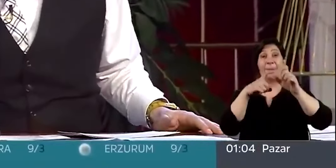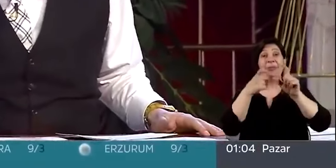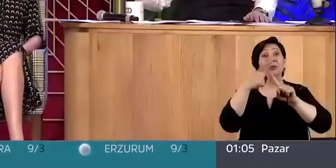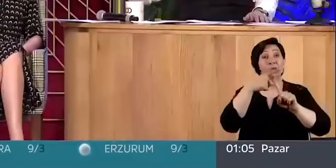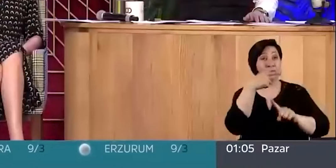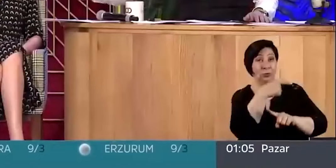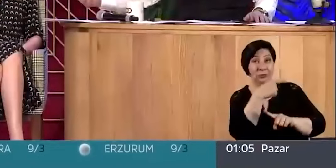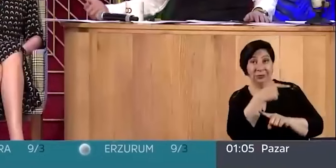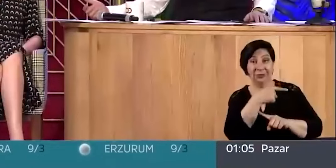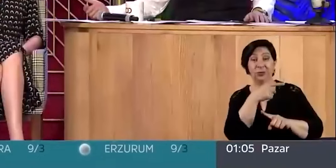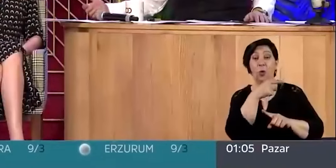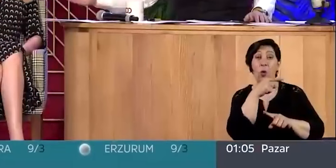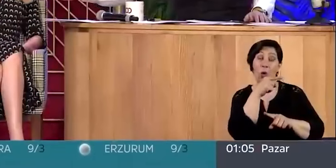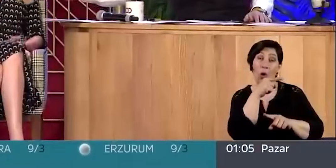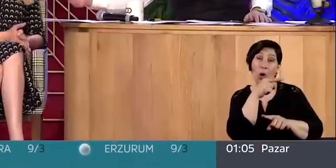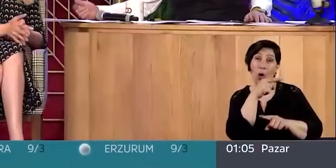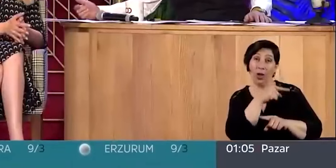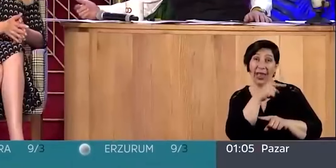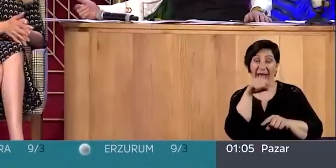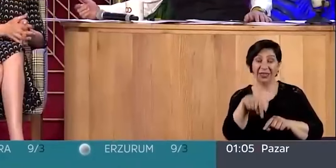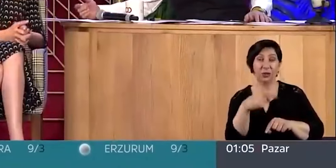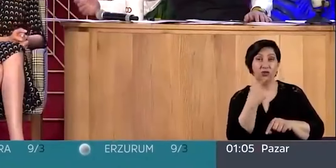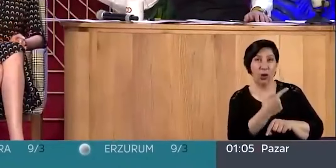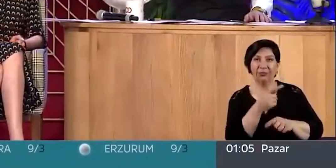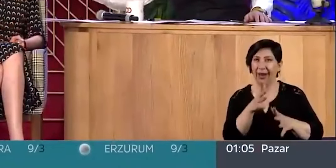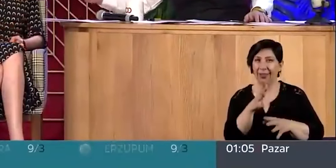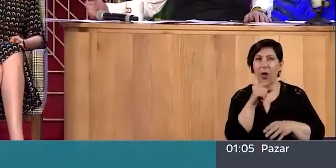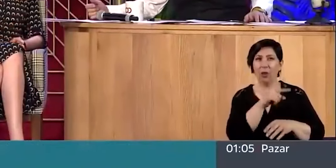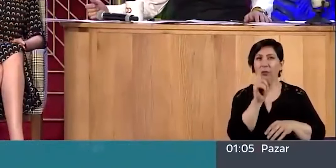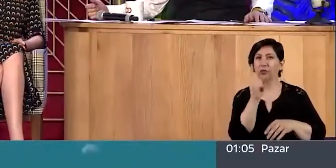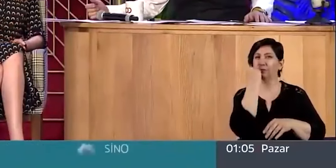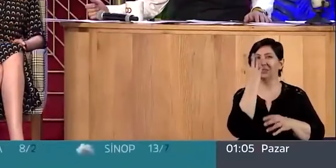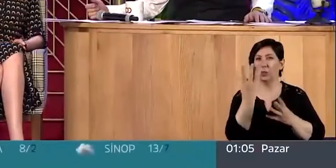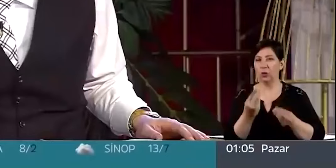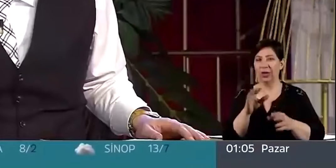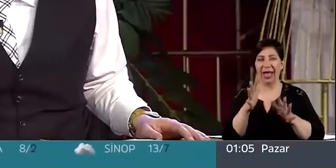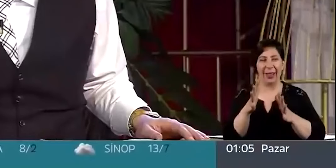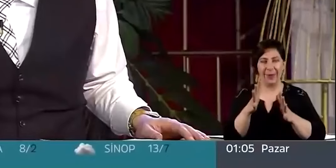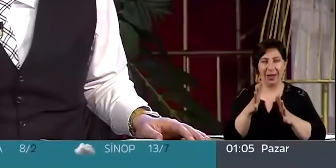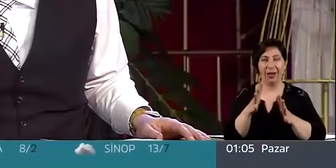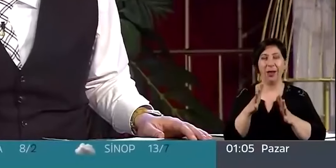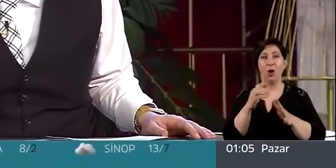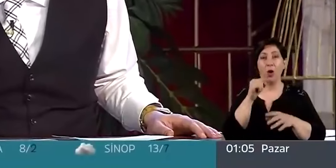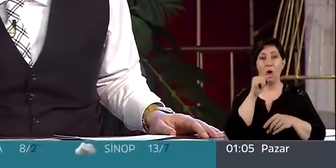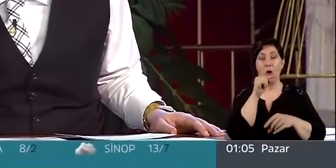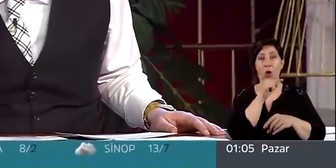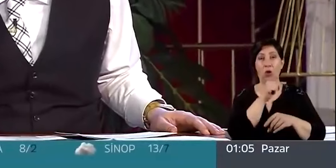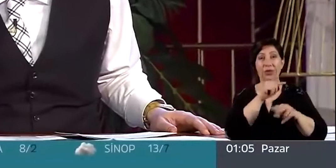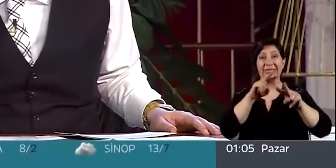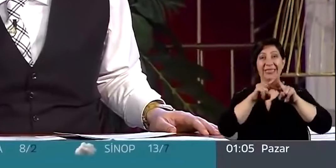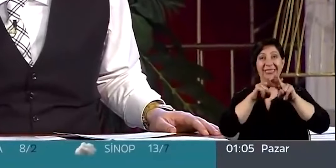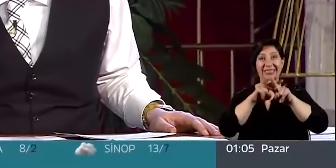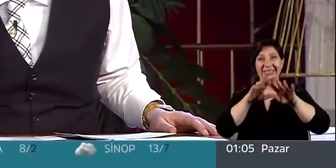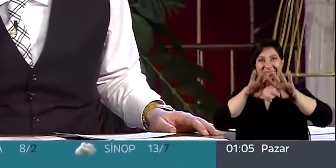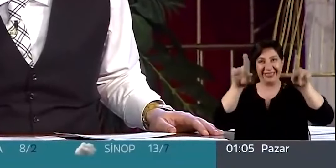Süren'in bu aslında ona da aşağıda söylemişsindir herhalde ama ona da bir sürpriz oldu herhalde. Onun yıldız